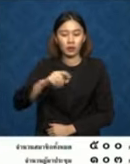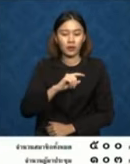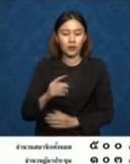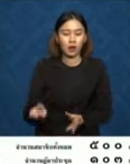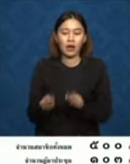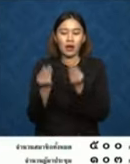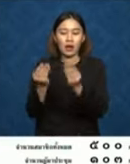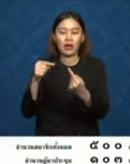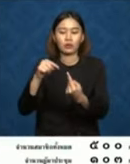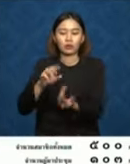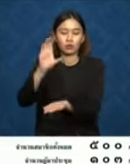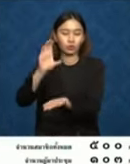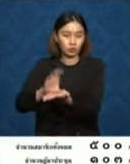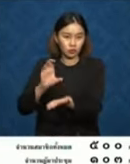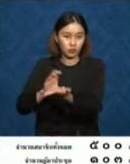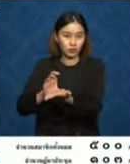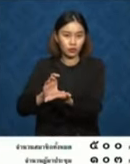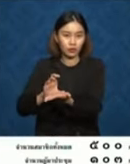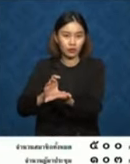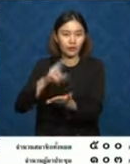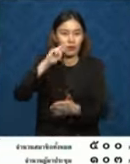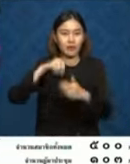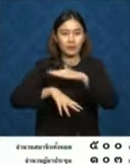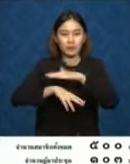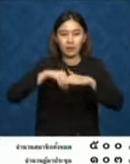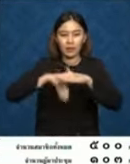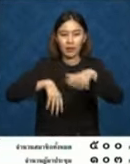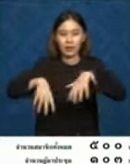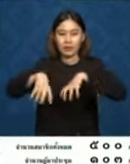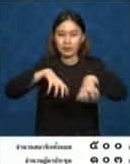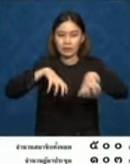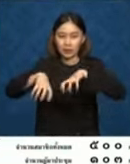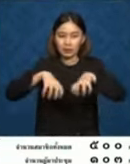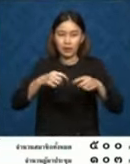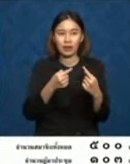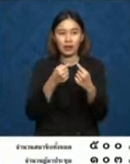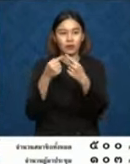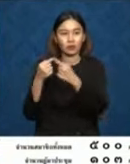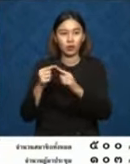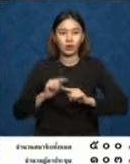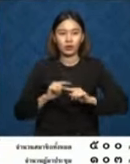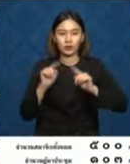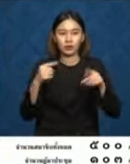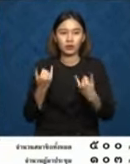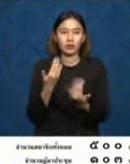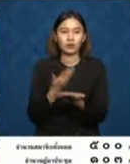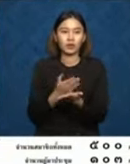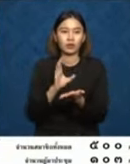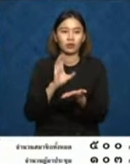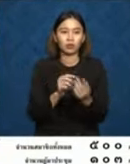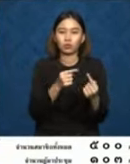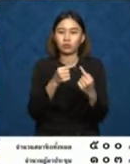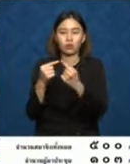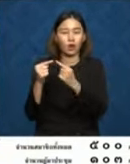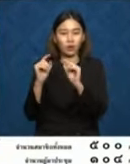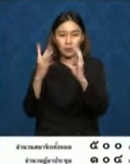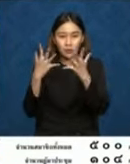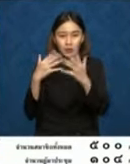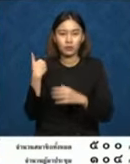องทุนกลุ่มกิจการประปาบาดาลบริหารจัดการต่อแต่ขาดทุนต่อเนื่องจนถึงปัจ